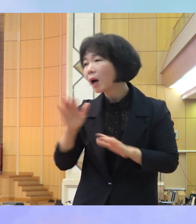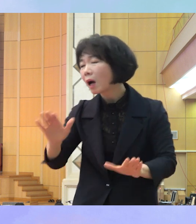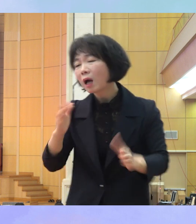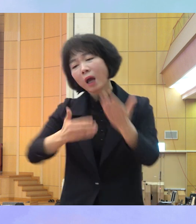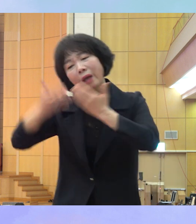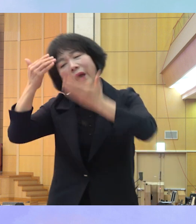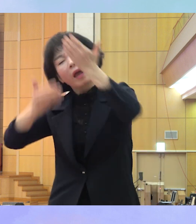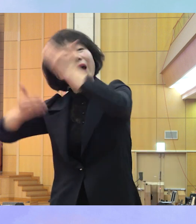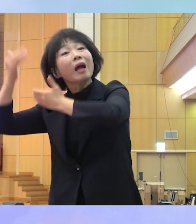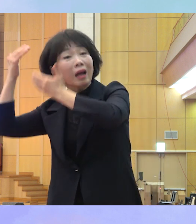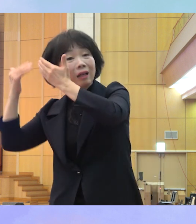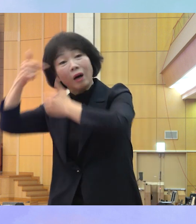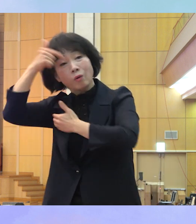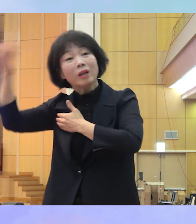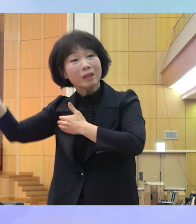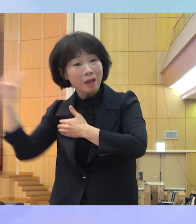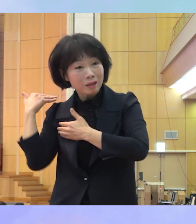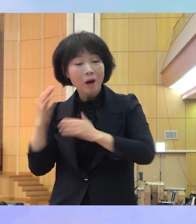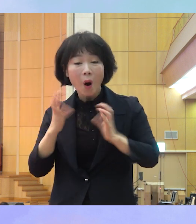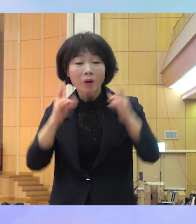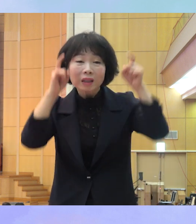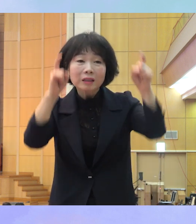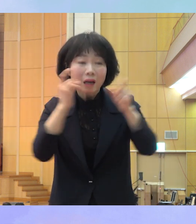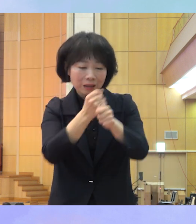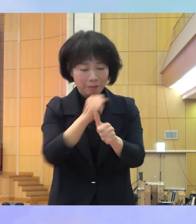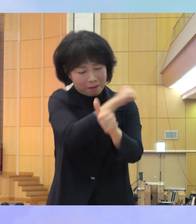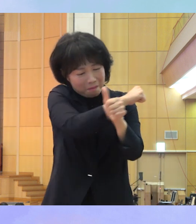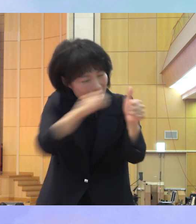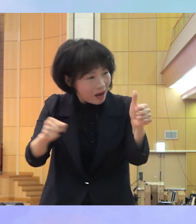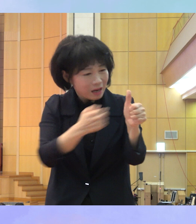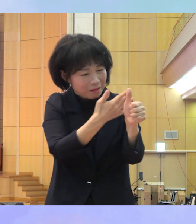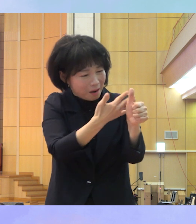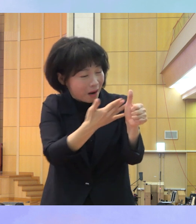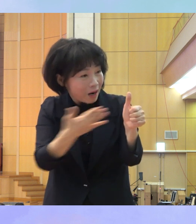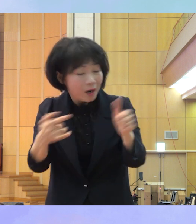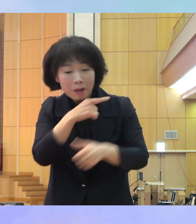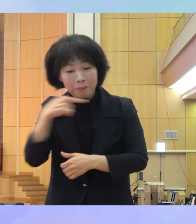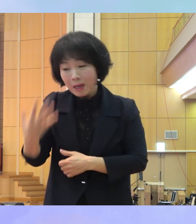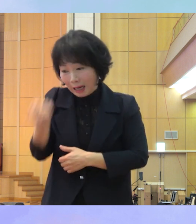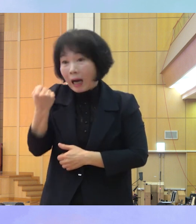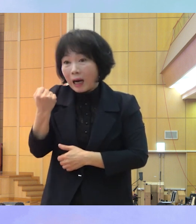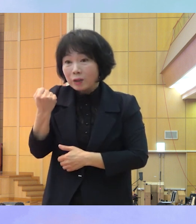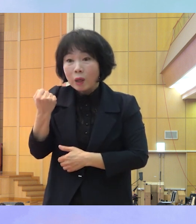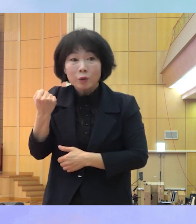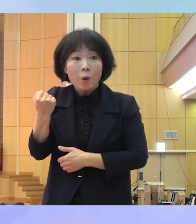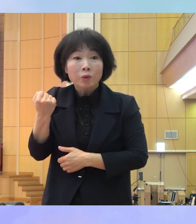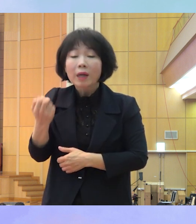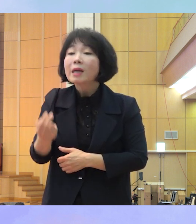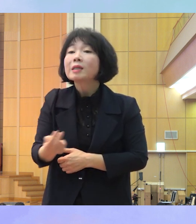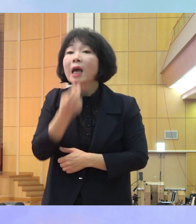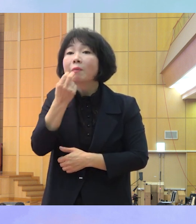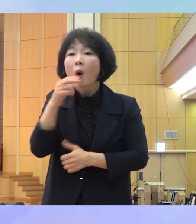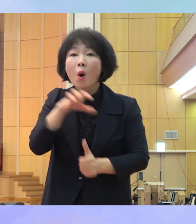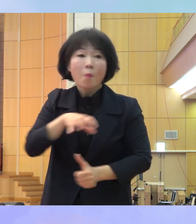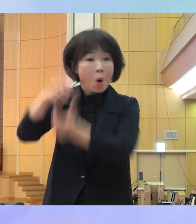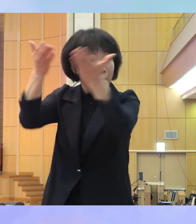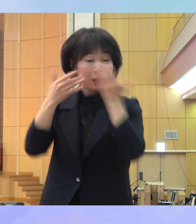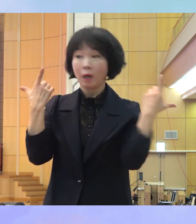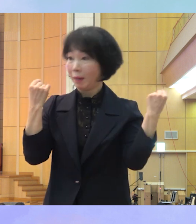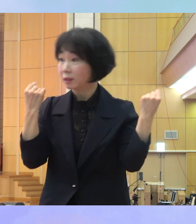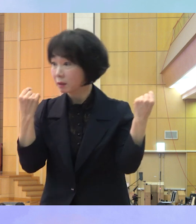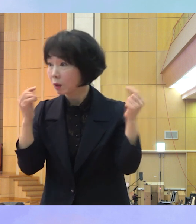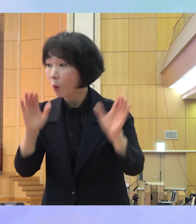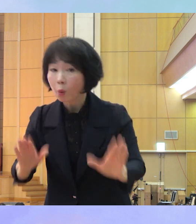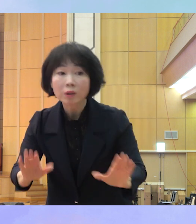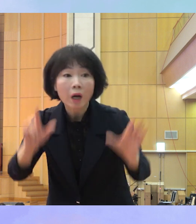잡아서 하나님 앞에 제사를 드렸는데, 그리고 그 양의 피를 발라서 생명을 보호받았는데,